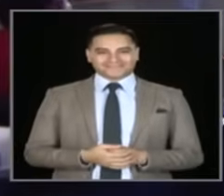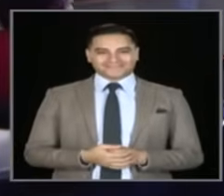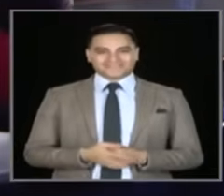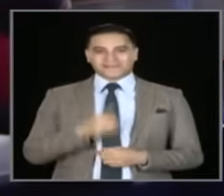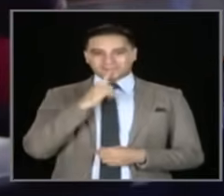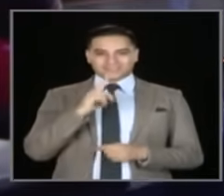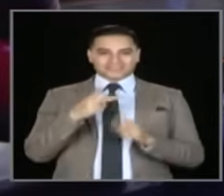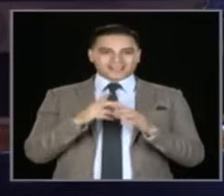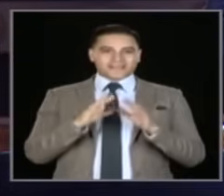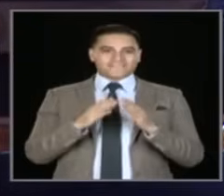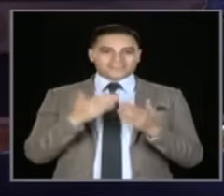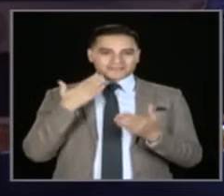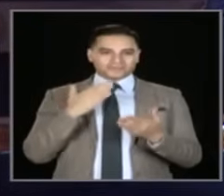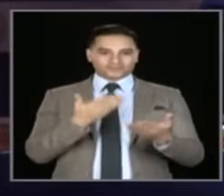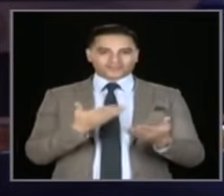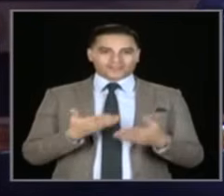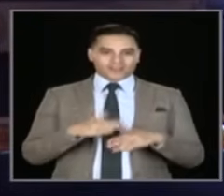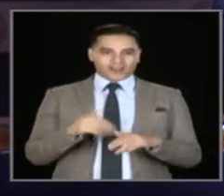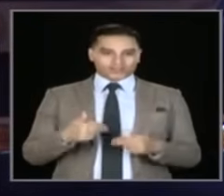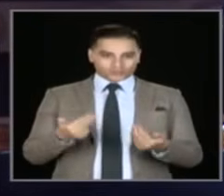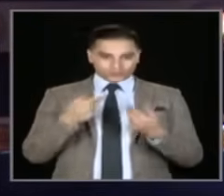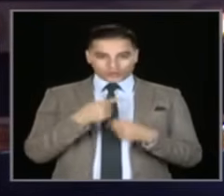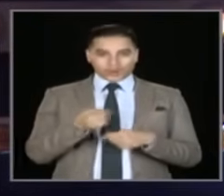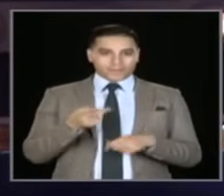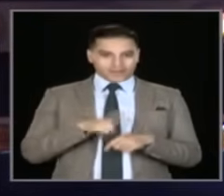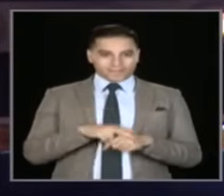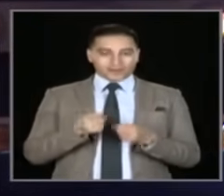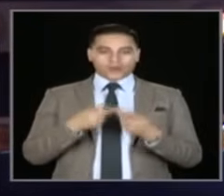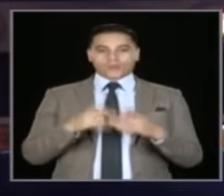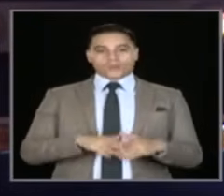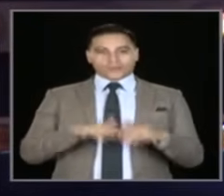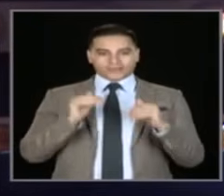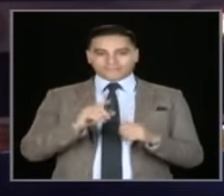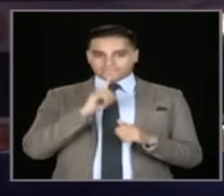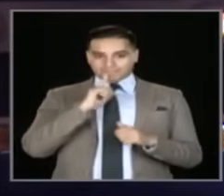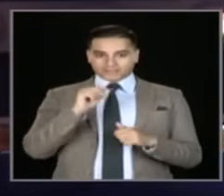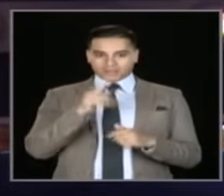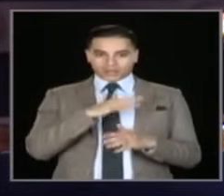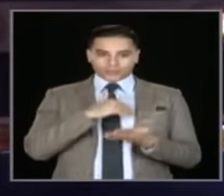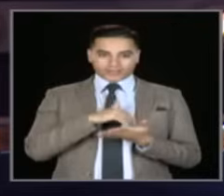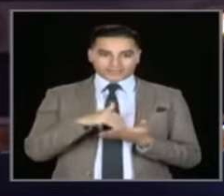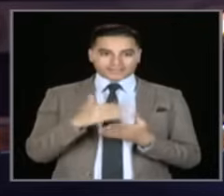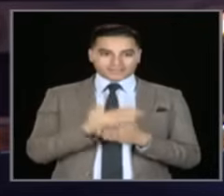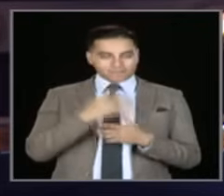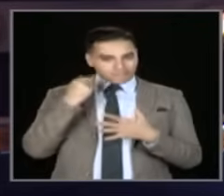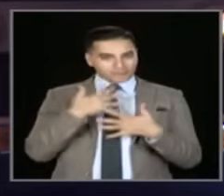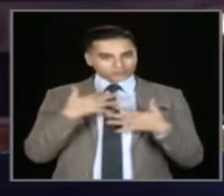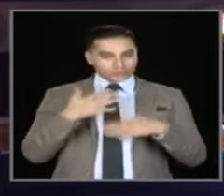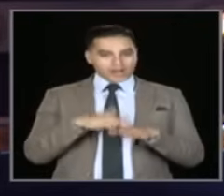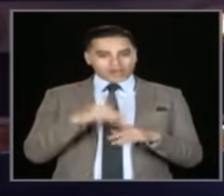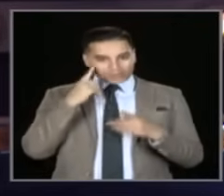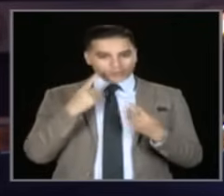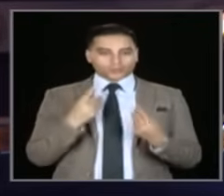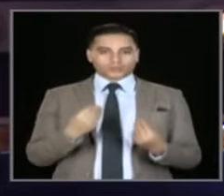أما الفريق التاني واللي مشرفنا في الاستوديو، هم كمان ودعوا البطولة، النهاردة جايين يستمتعوا في هدوء.